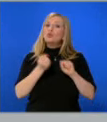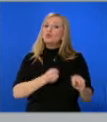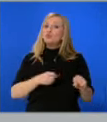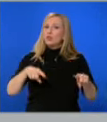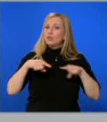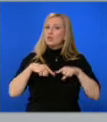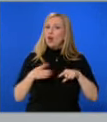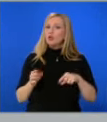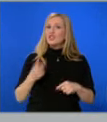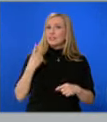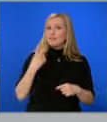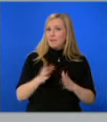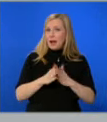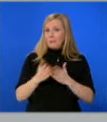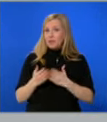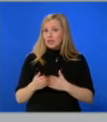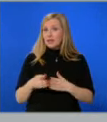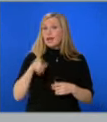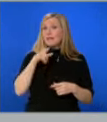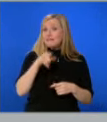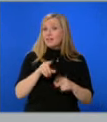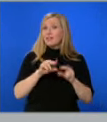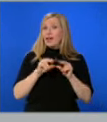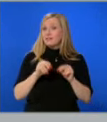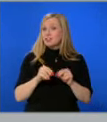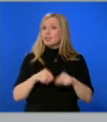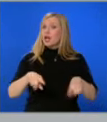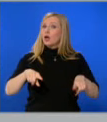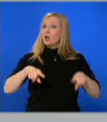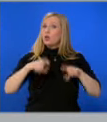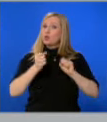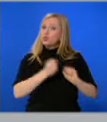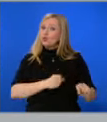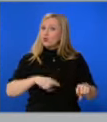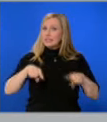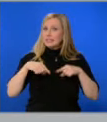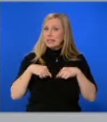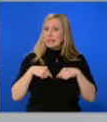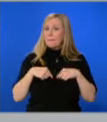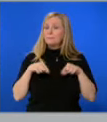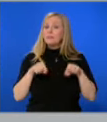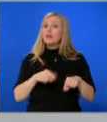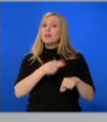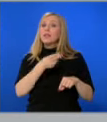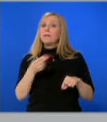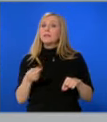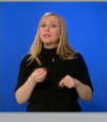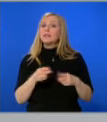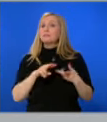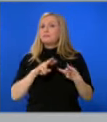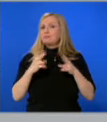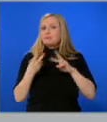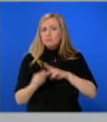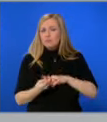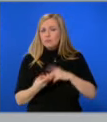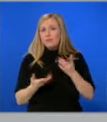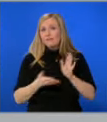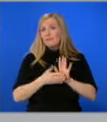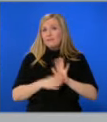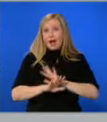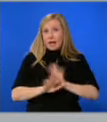членове. Вас ви спрягат за конституционен съдия. Сега, когато темата за конституционната промяна в частта съдебна реформа е